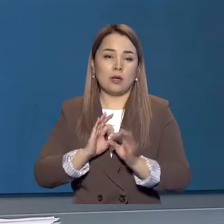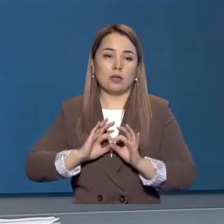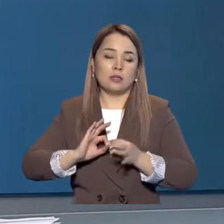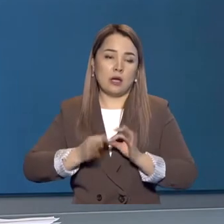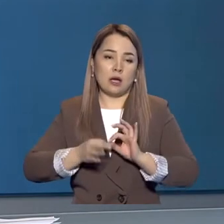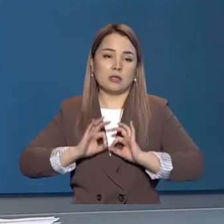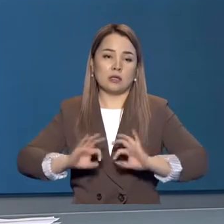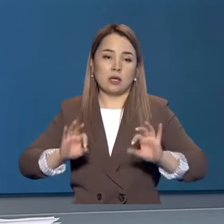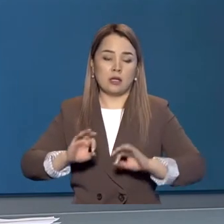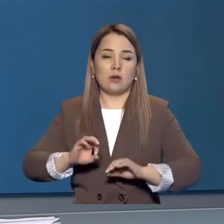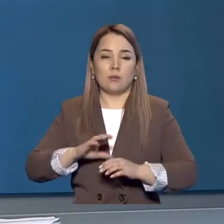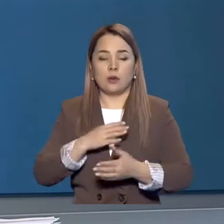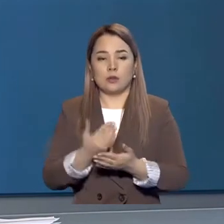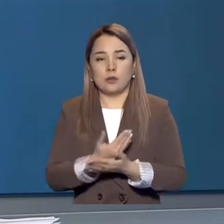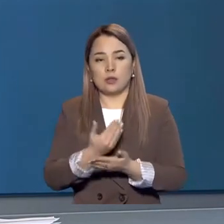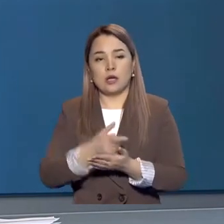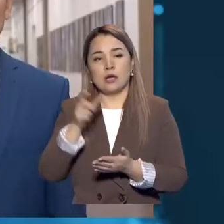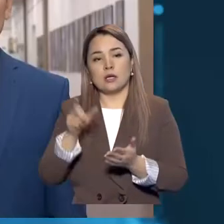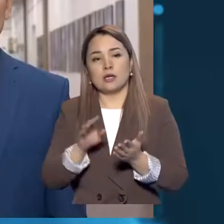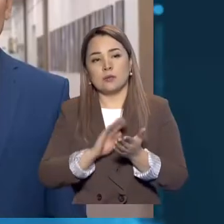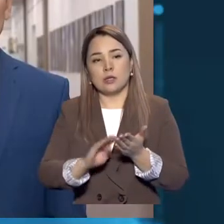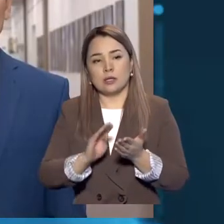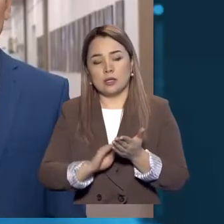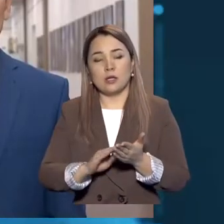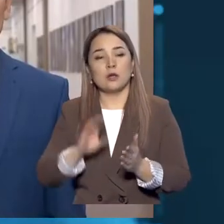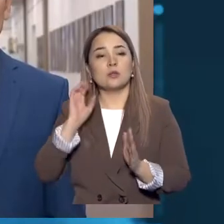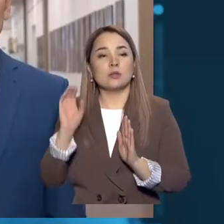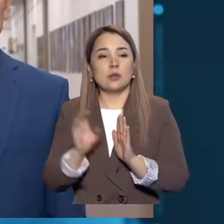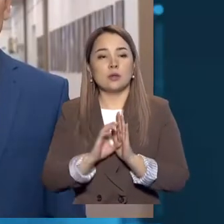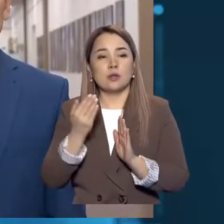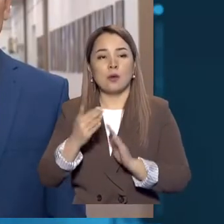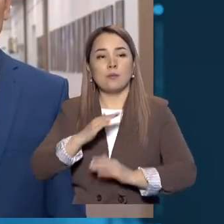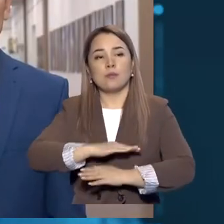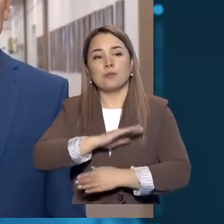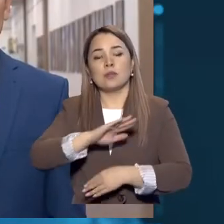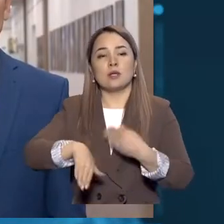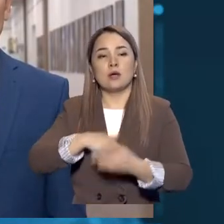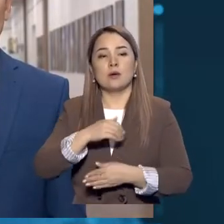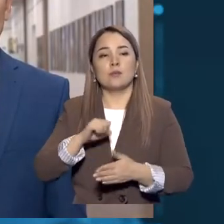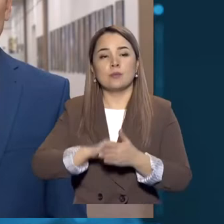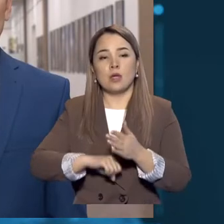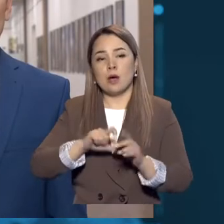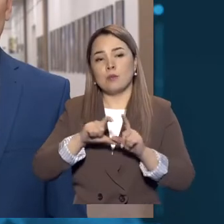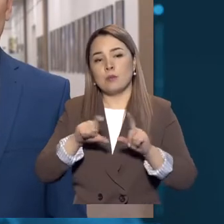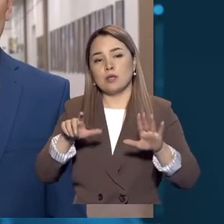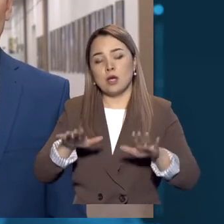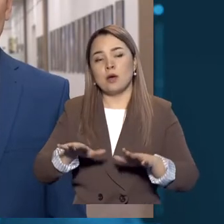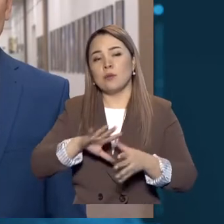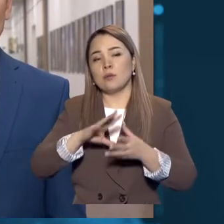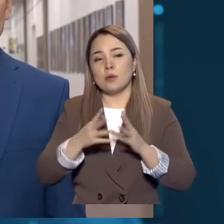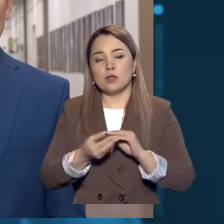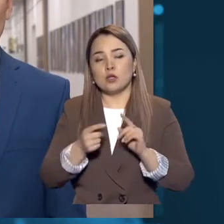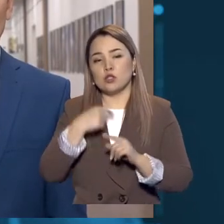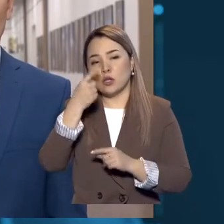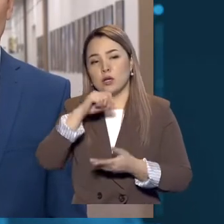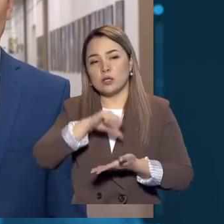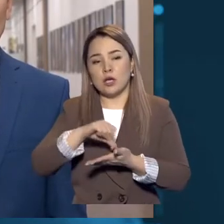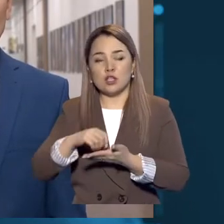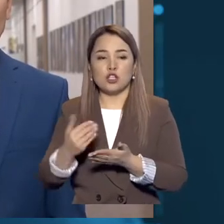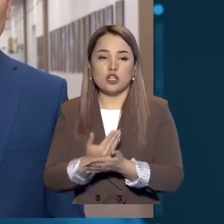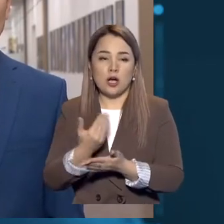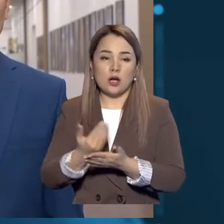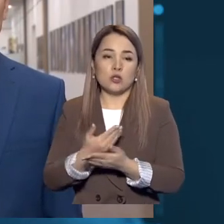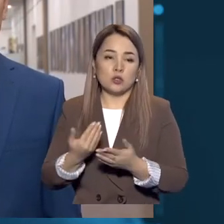тілшіміз Берік Көшербай баяндайды. Берік, жаппай тәртіпсіздік кезінде бүлінген мекеме мен мүлік туралы жаңа мәліметтер айтылды